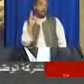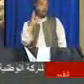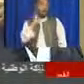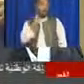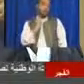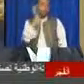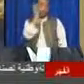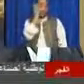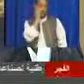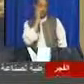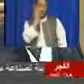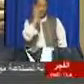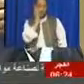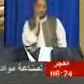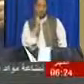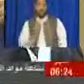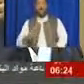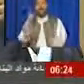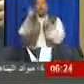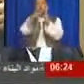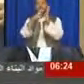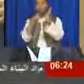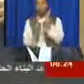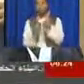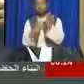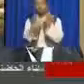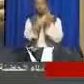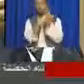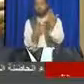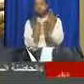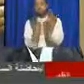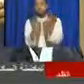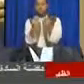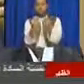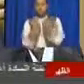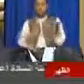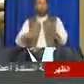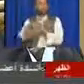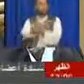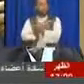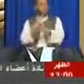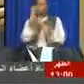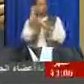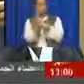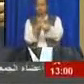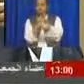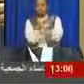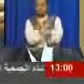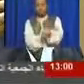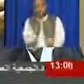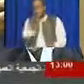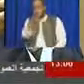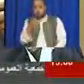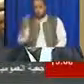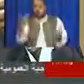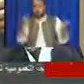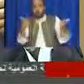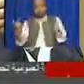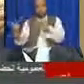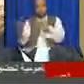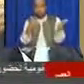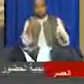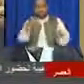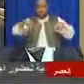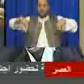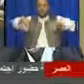الدوله غير قادعه القانون والتجاوزات كثيره والاختراقات كثيره والاسلحه في